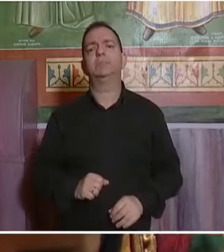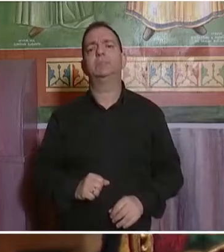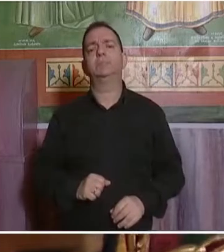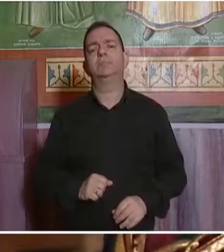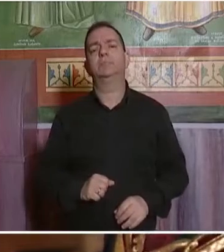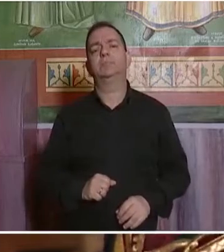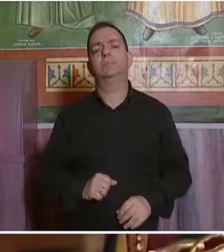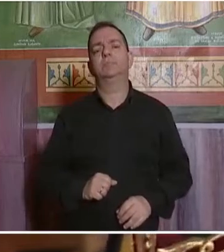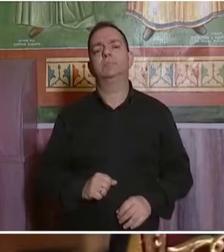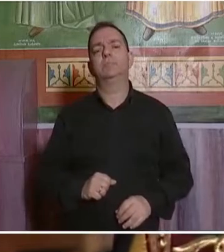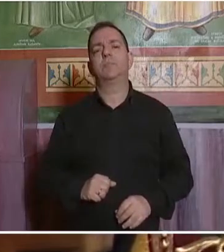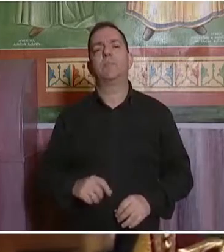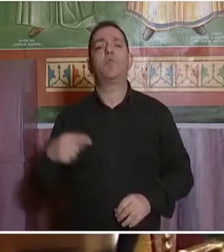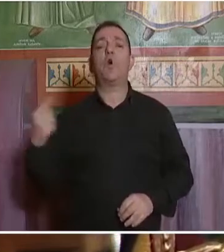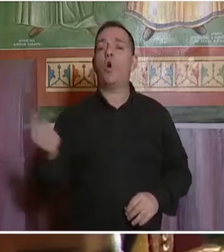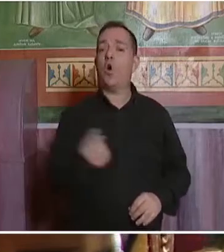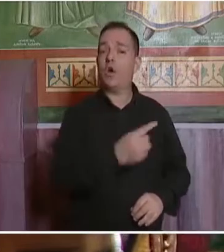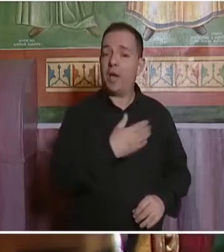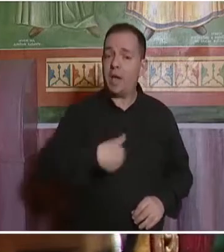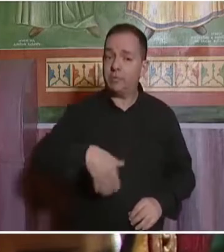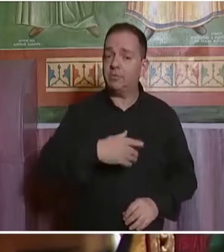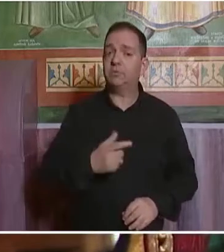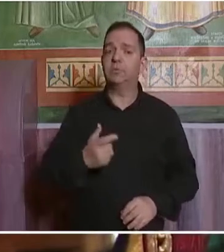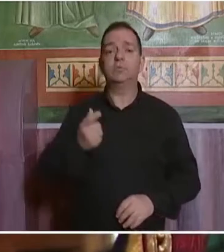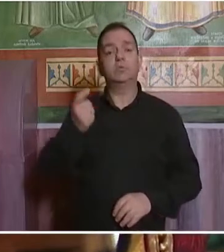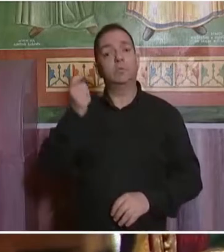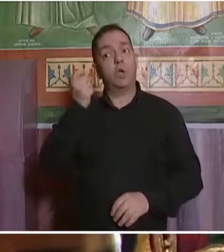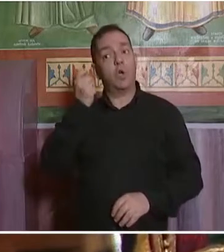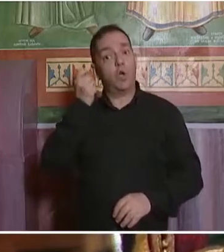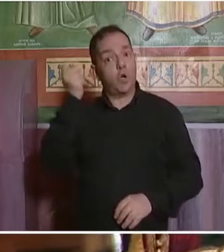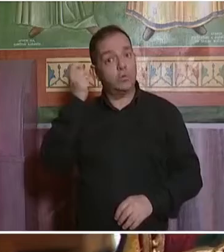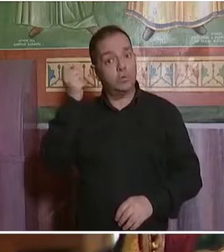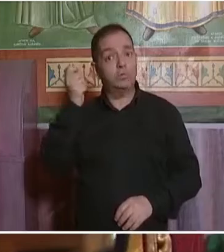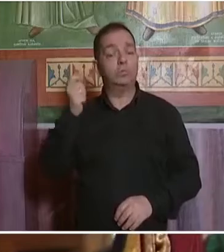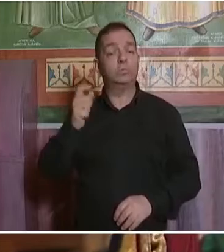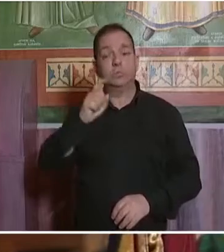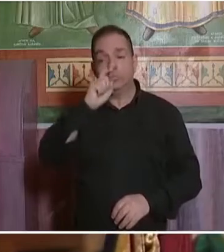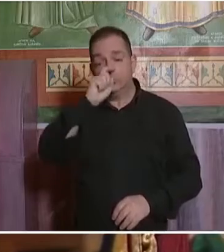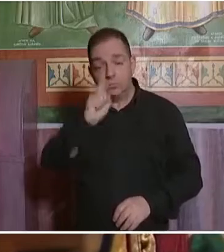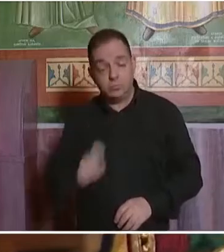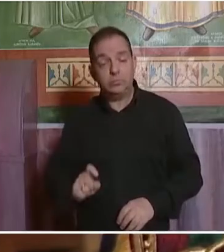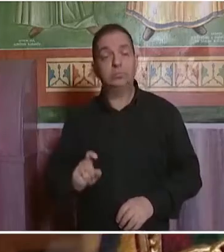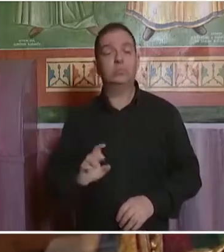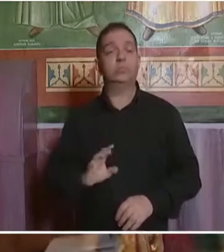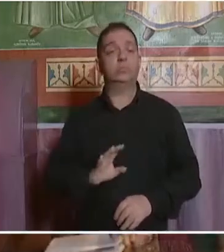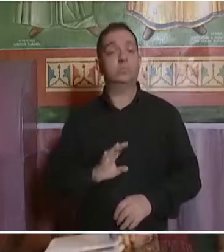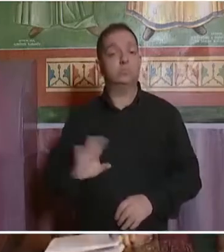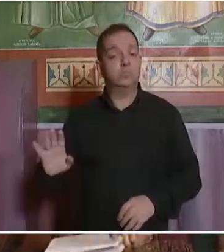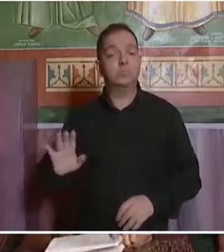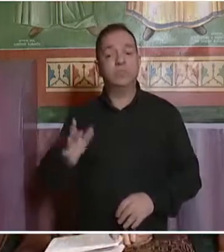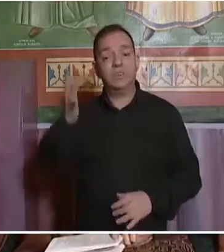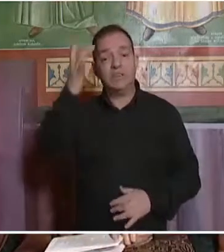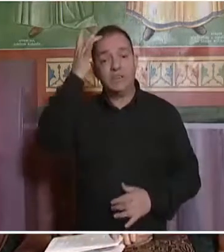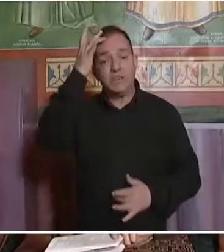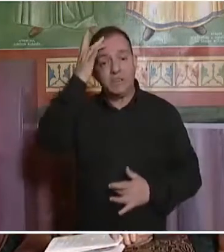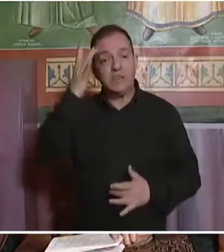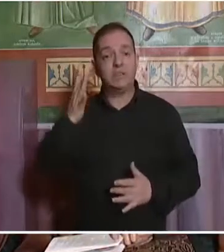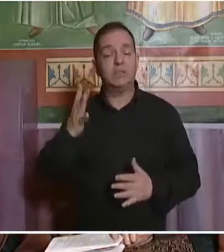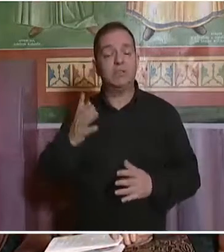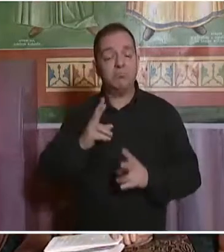Όλοι μας έχουμε χρέος να διατηρούμε καθαρή